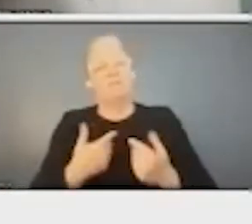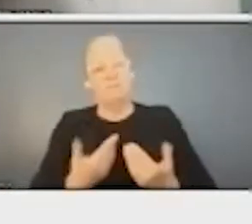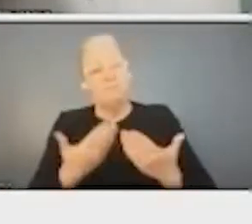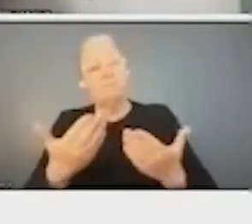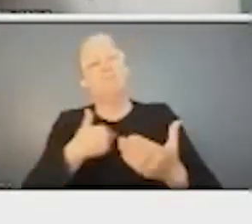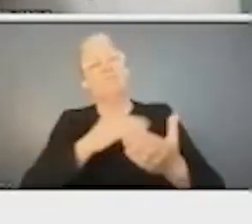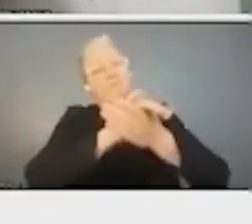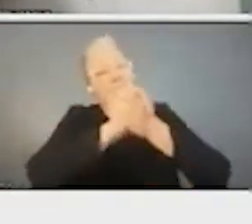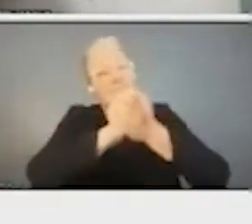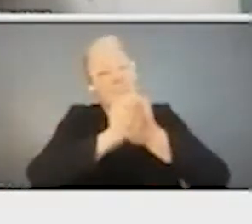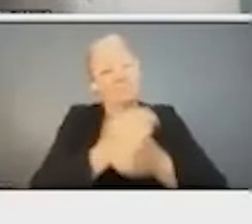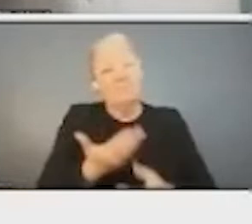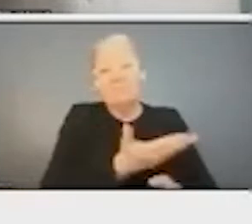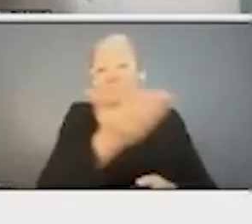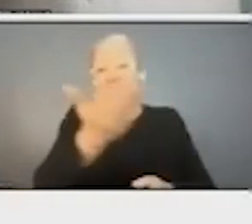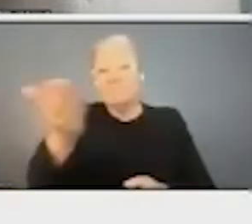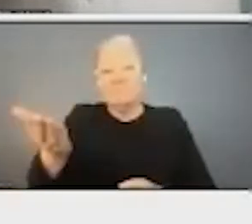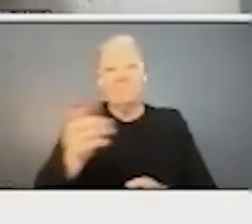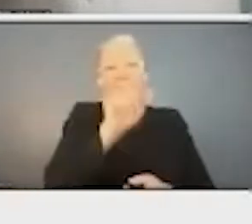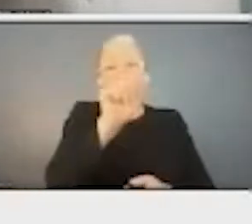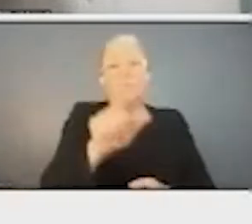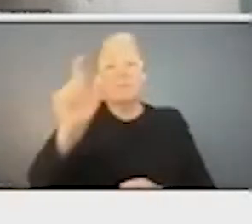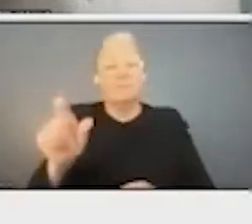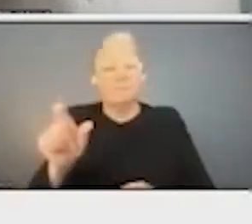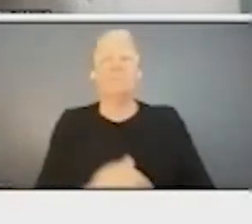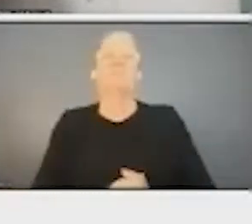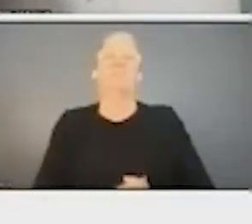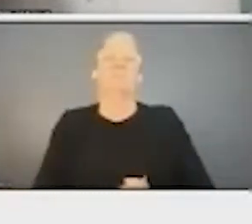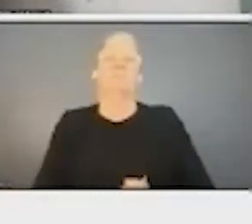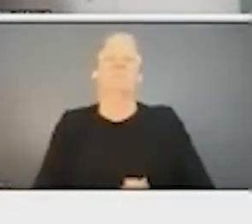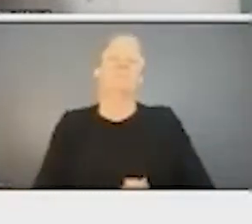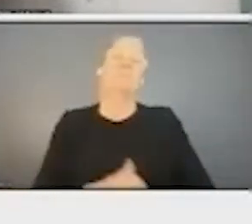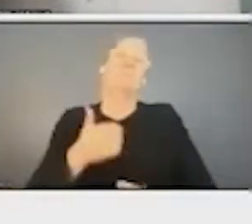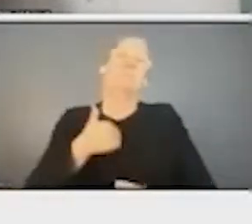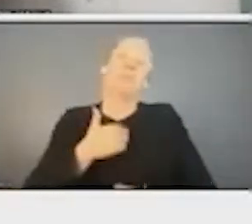وبالتالي مع كل هذا الترحيب الذي رأيته هنا أريد